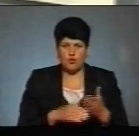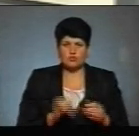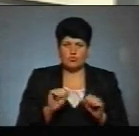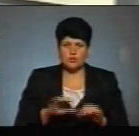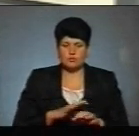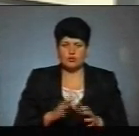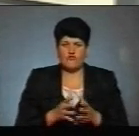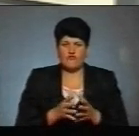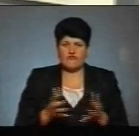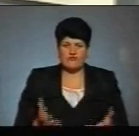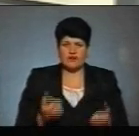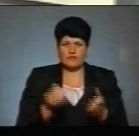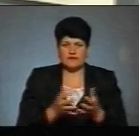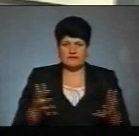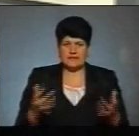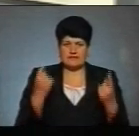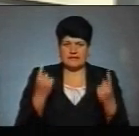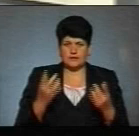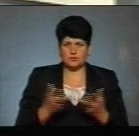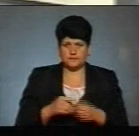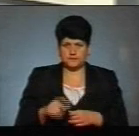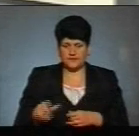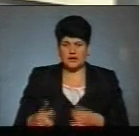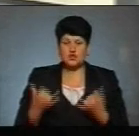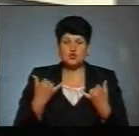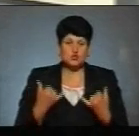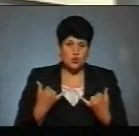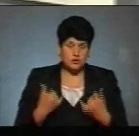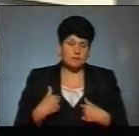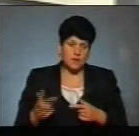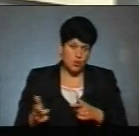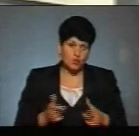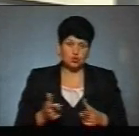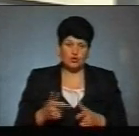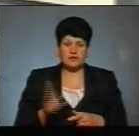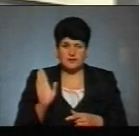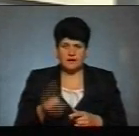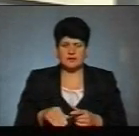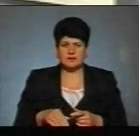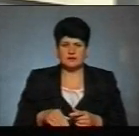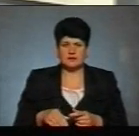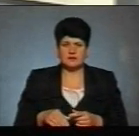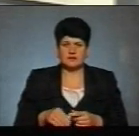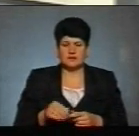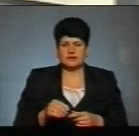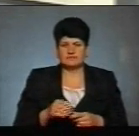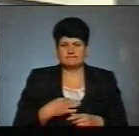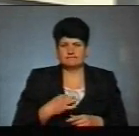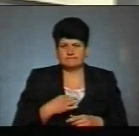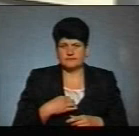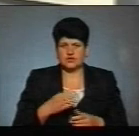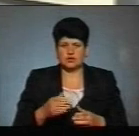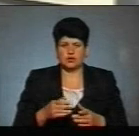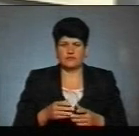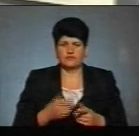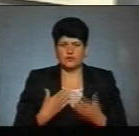врятувати максимальну кількість людей. Тому сьогодні ми готові навіть нехтувати тими методами безпеки, якщо буде в нас